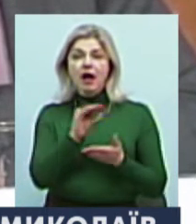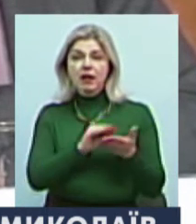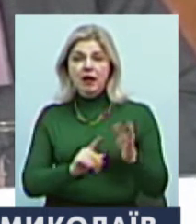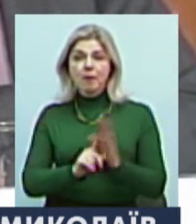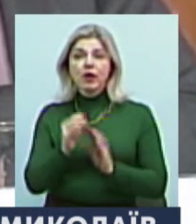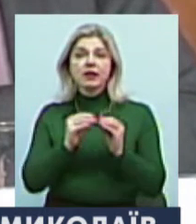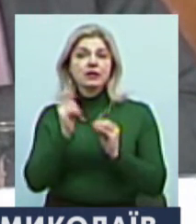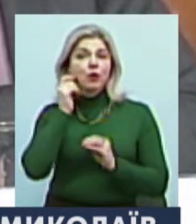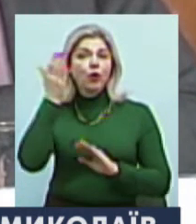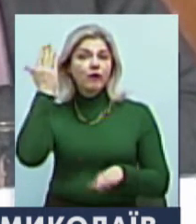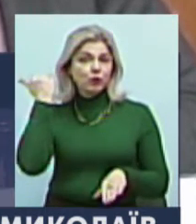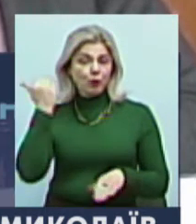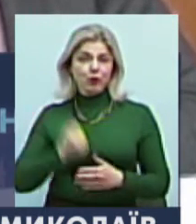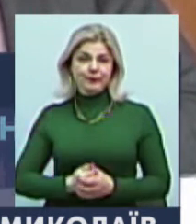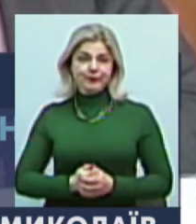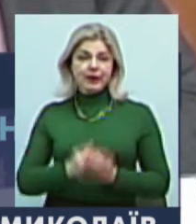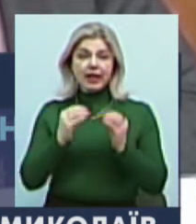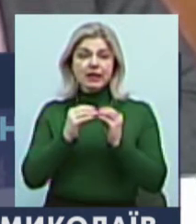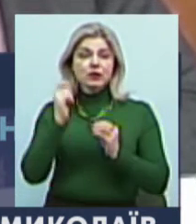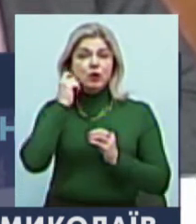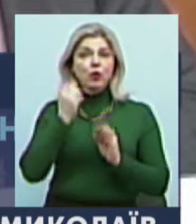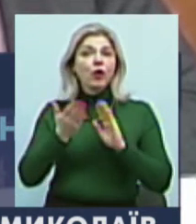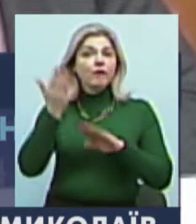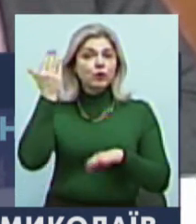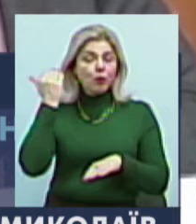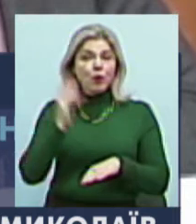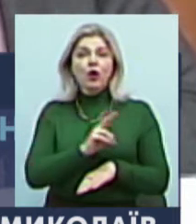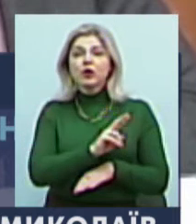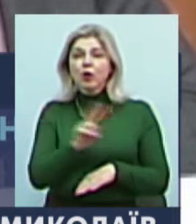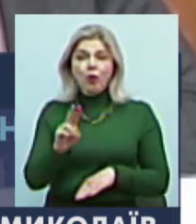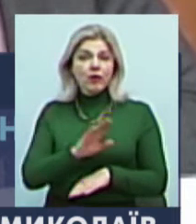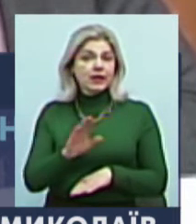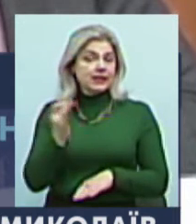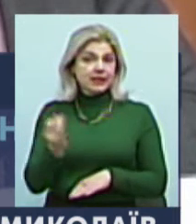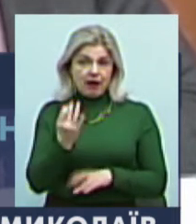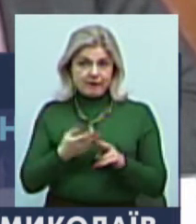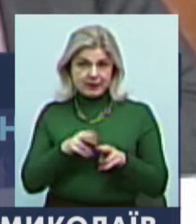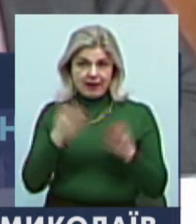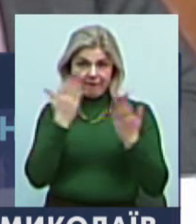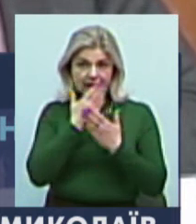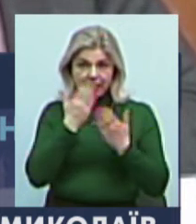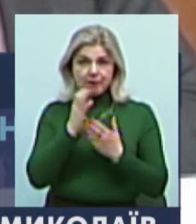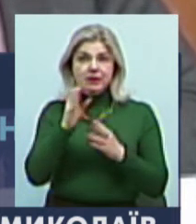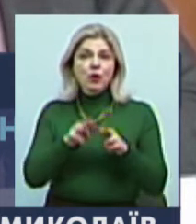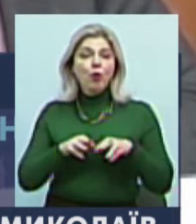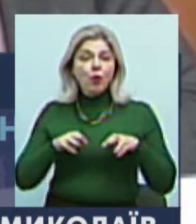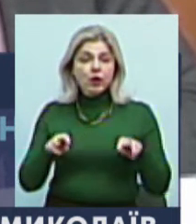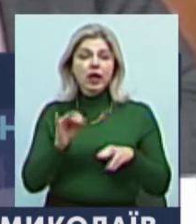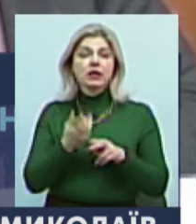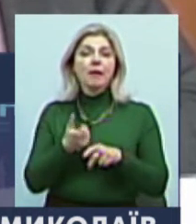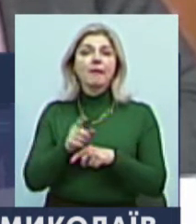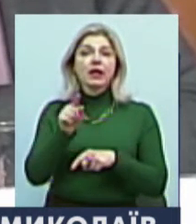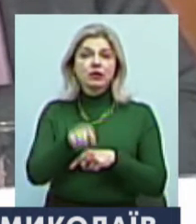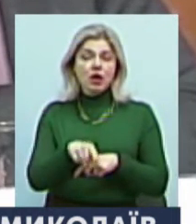років тому. 10 років тому нікого не цікавив цей фільм, скажімо, з уряду і так далі. В тодішній Україні